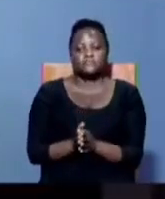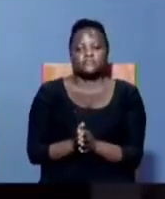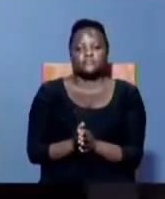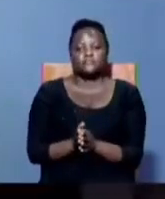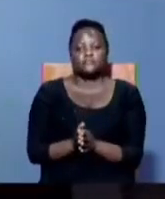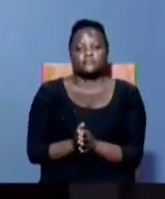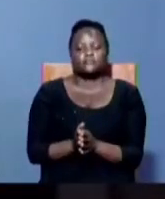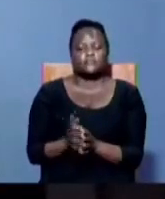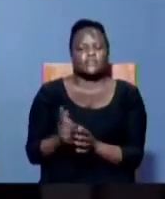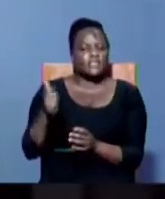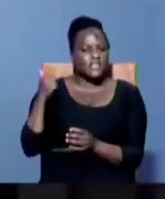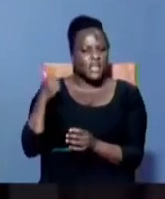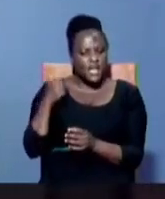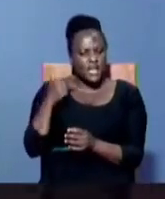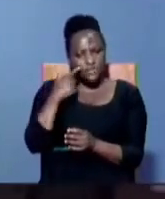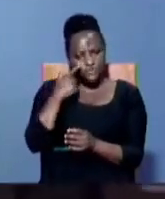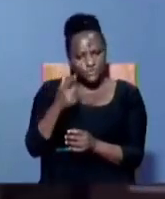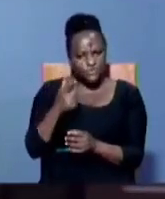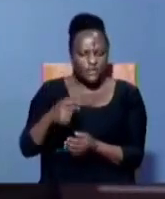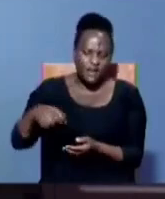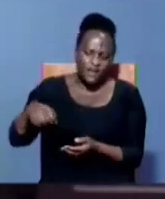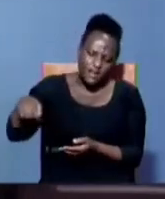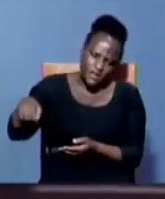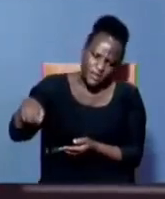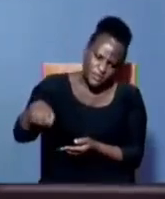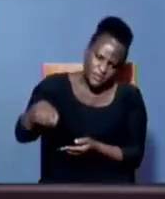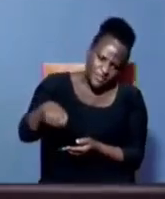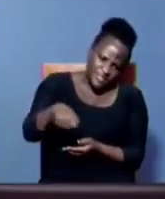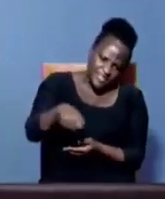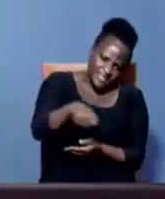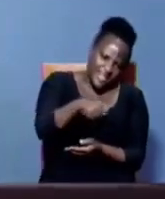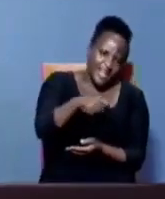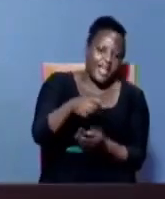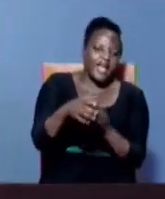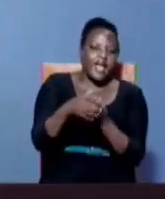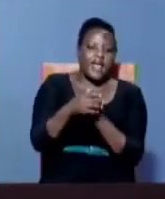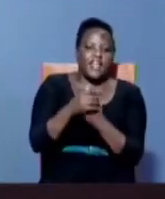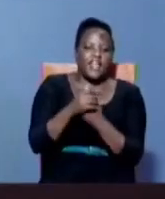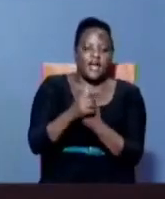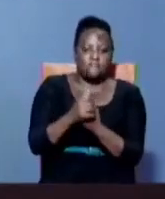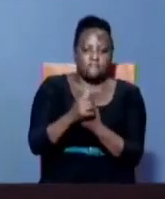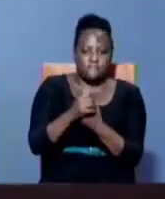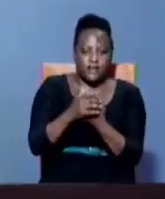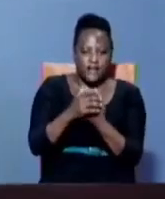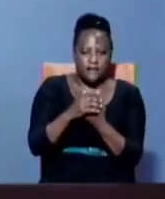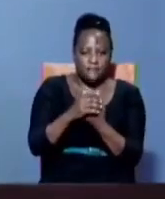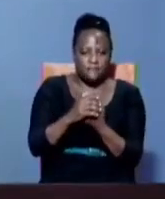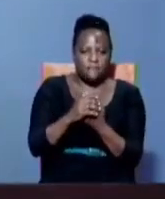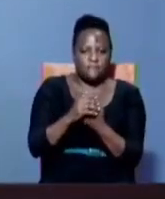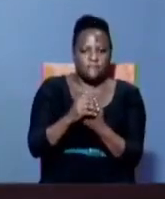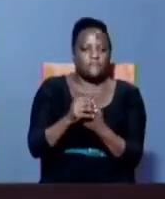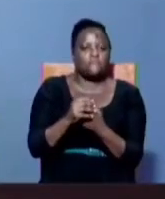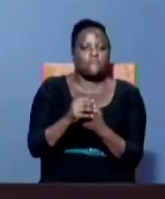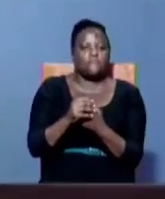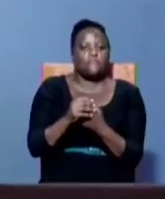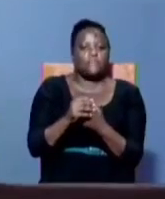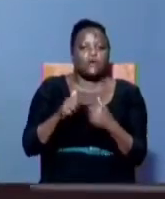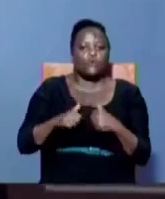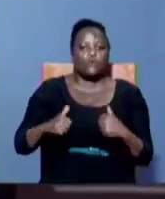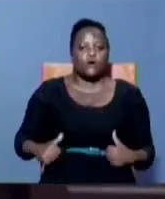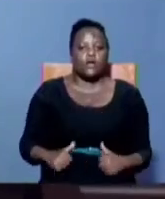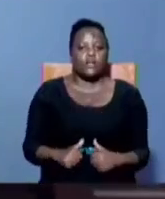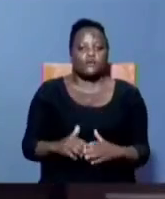jana tuliona ananyunyiza damu kuhani mkuu. Atulisoma vizuri kwenye ile kitabu kile